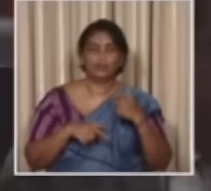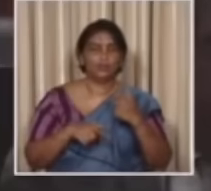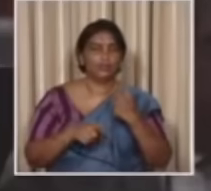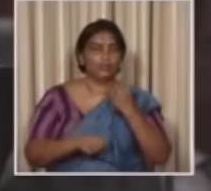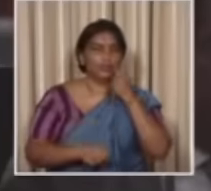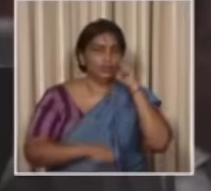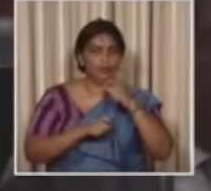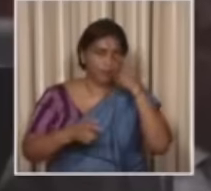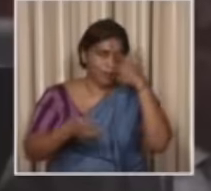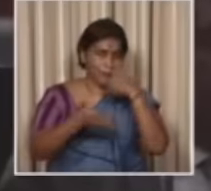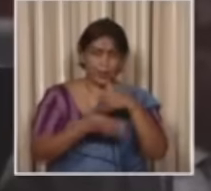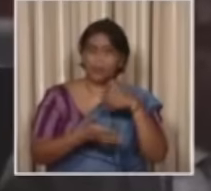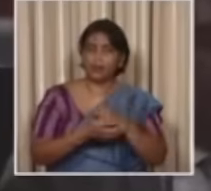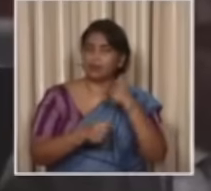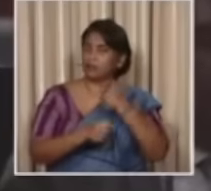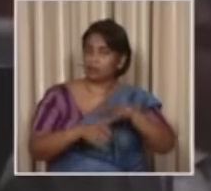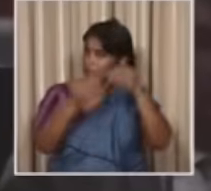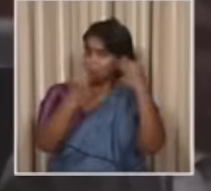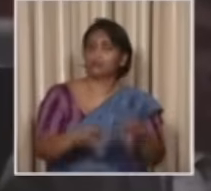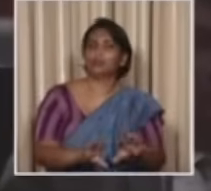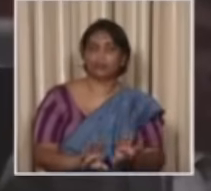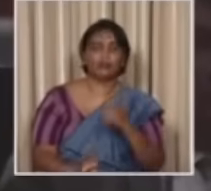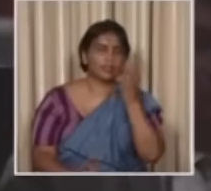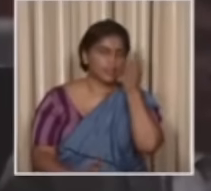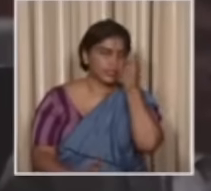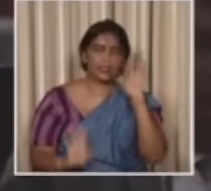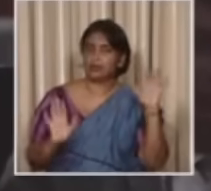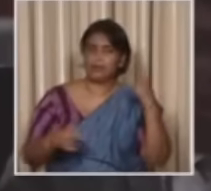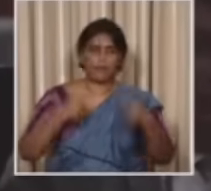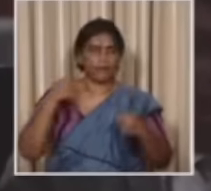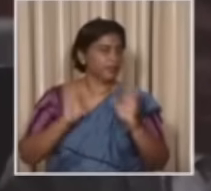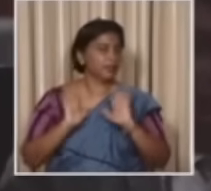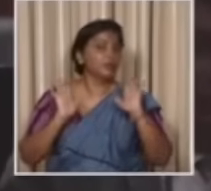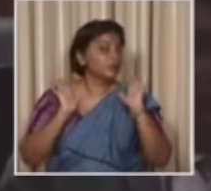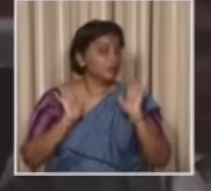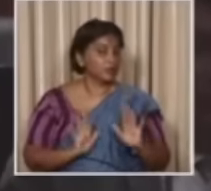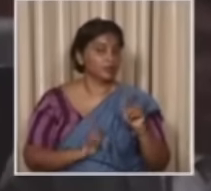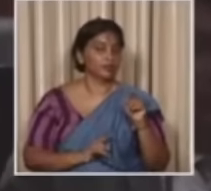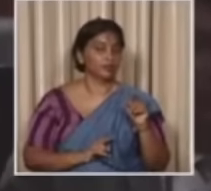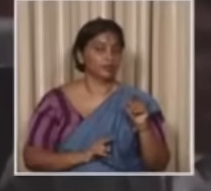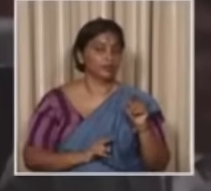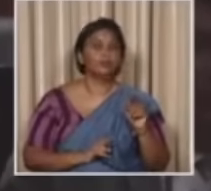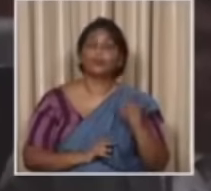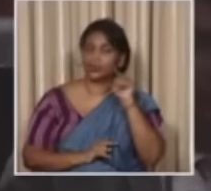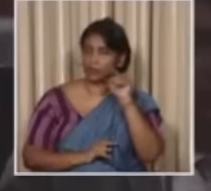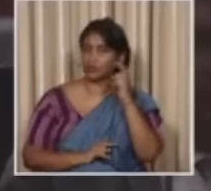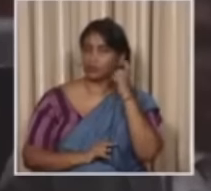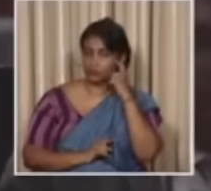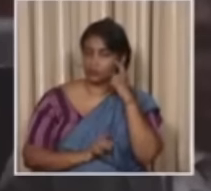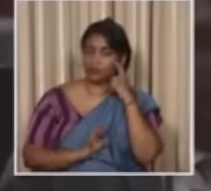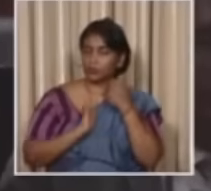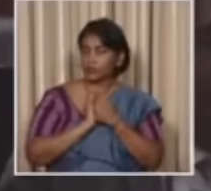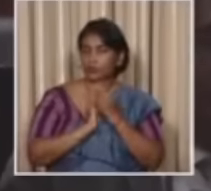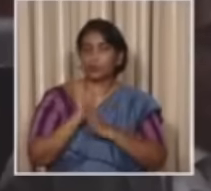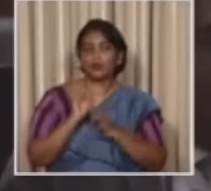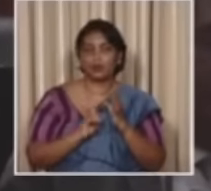ආණ්ඩුව පෙරලිය යුතුයි. ඒ කියන්නේ කිසිම සැකයක් විවාදයක් නැහැ. නමුත් බුදු මතකයි මුලාසනට